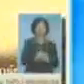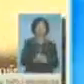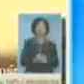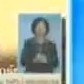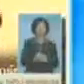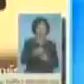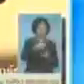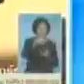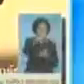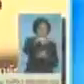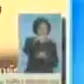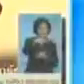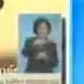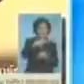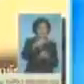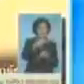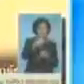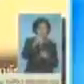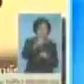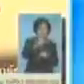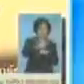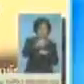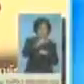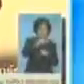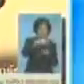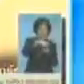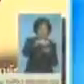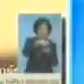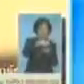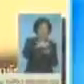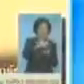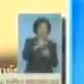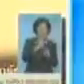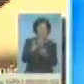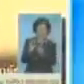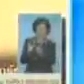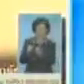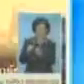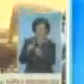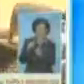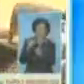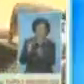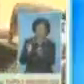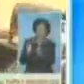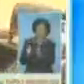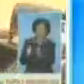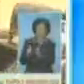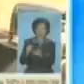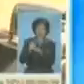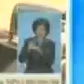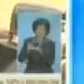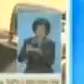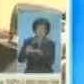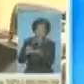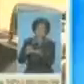หมฮะซึ่งตรงนี้เนี่ยมันต้องเงียบไปเลยอะคือพูดแล้วมีปัญหาก็ไม่ต้องพูดดีกว่ากลายเป็นว่